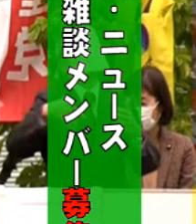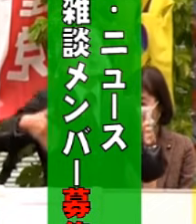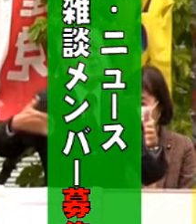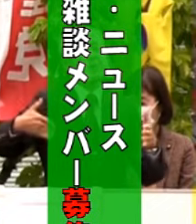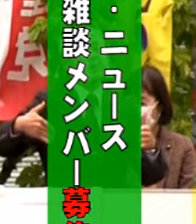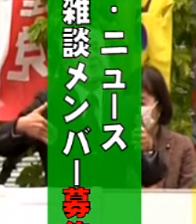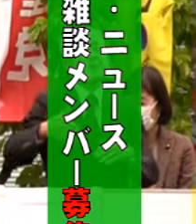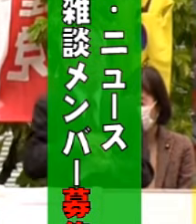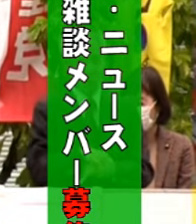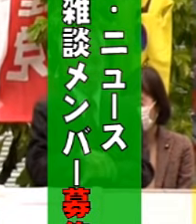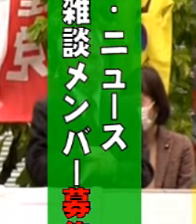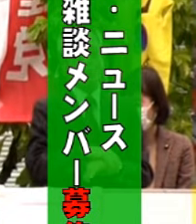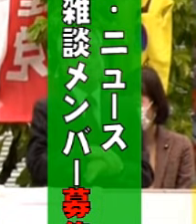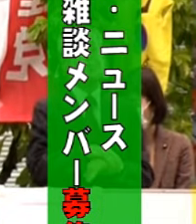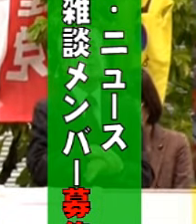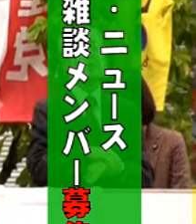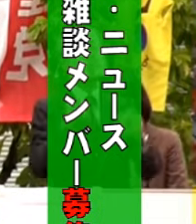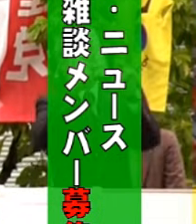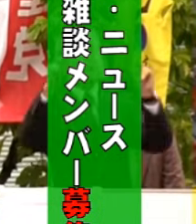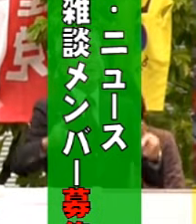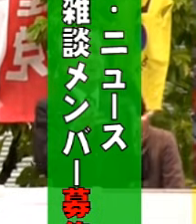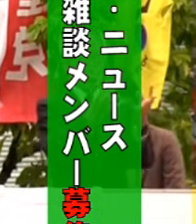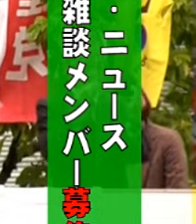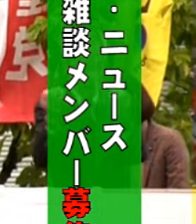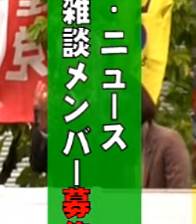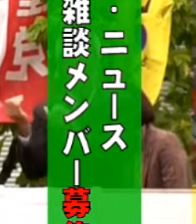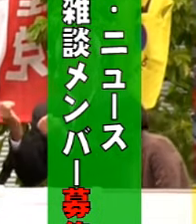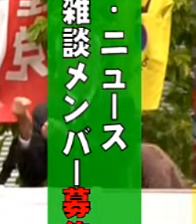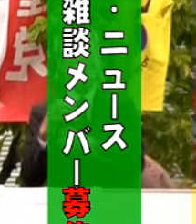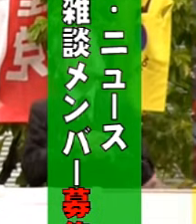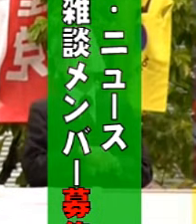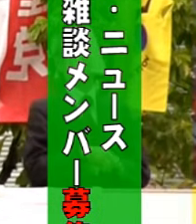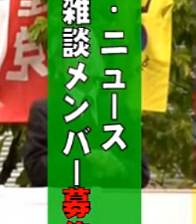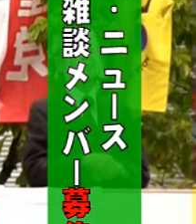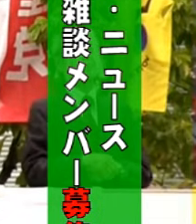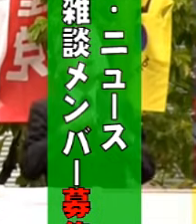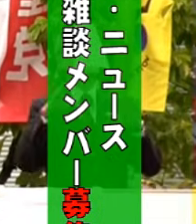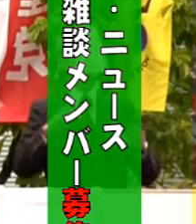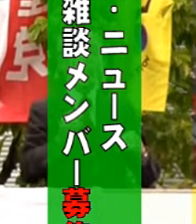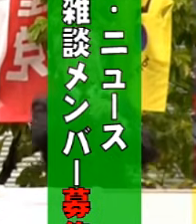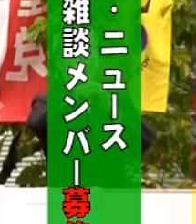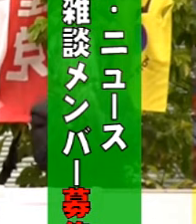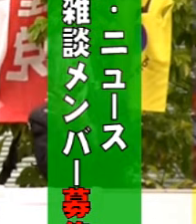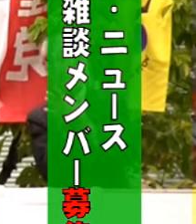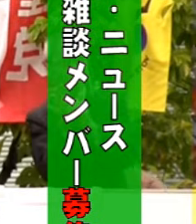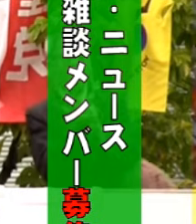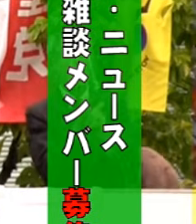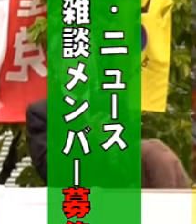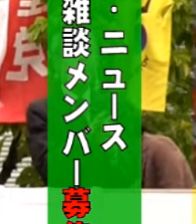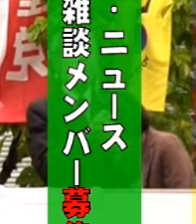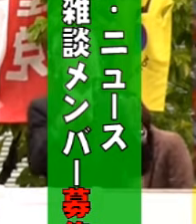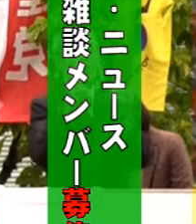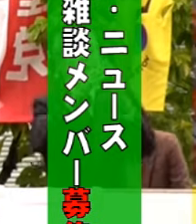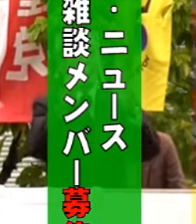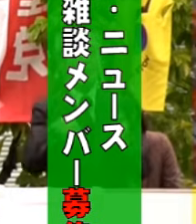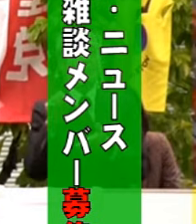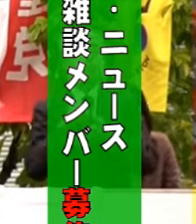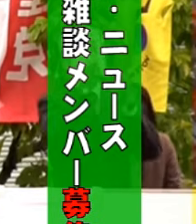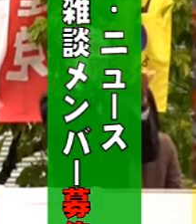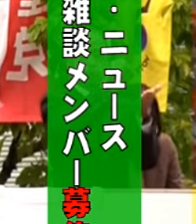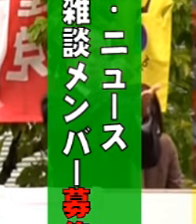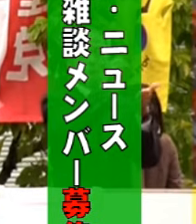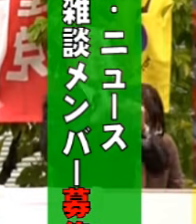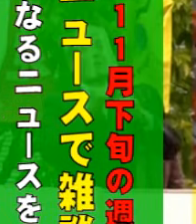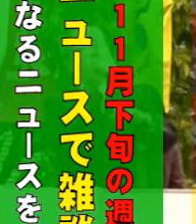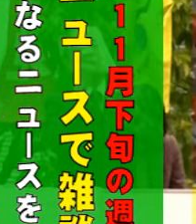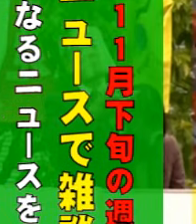中に、本当にこの新型コロナウイルスの問題は今回国会で取り上げるべく、何度も野党がこの国会開会を要求したにも